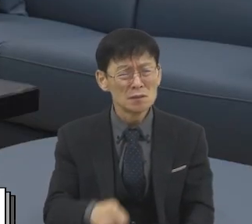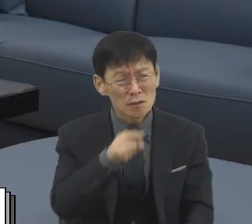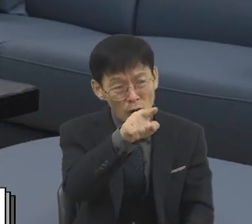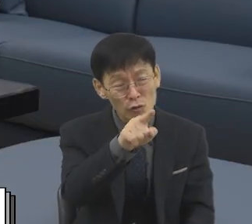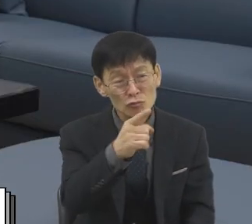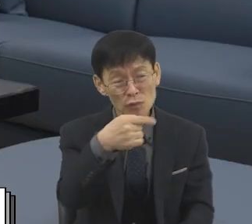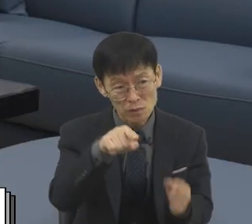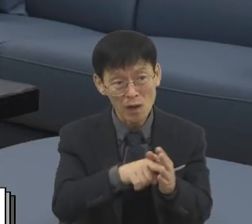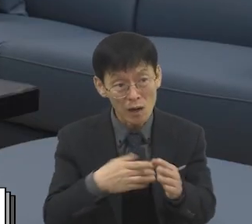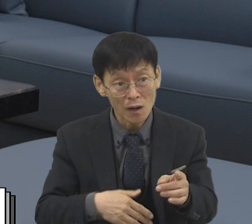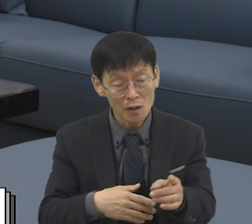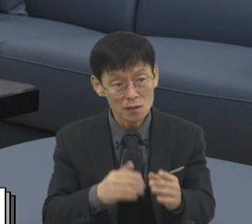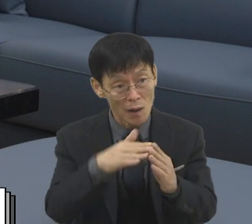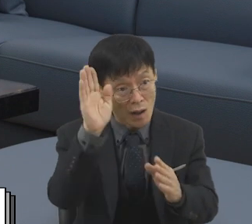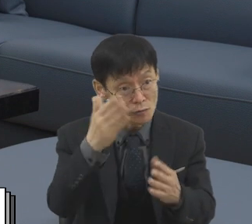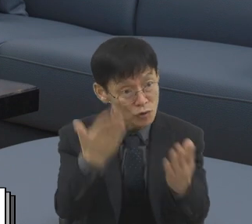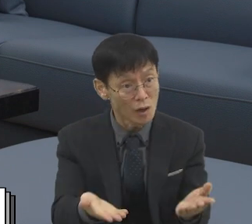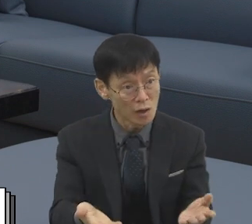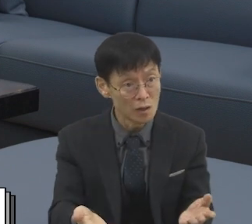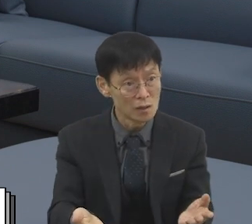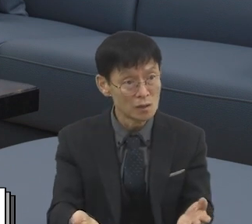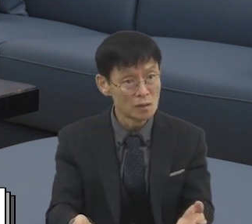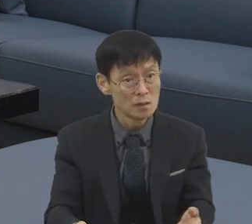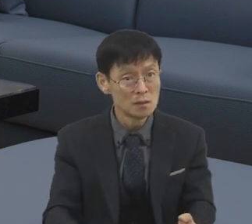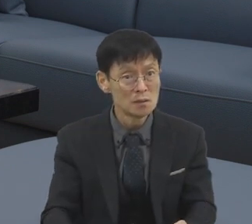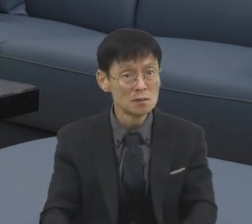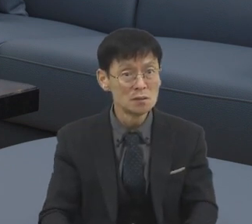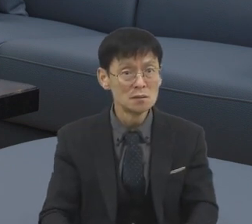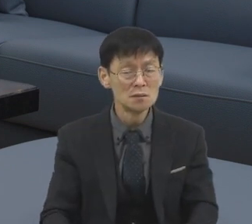왜 다 지혜씨를 위해서 그런 거야?